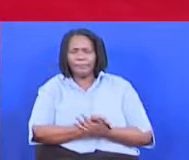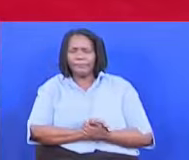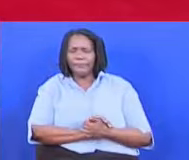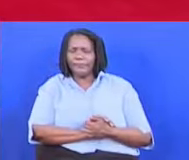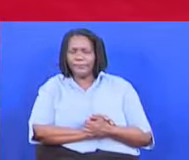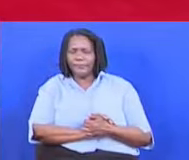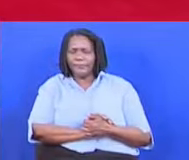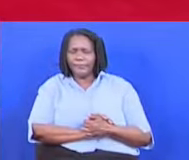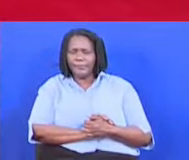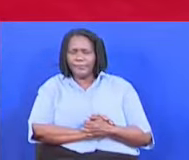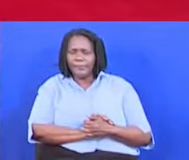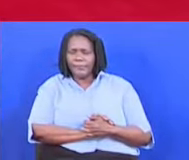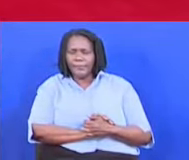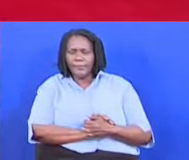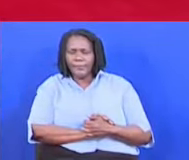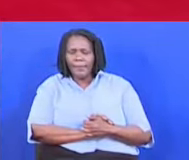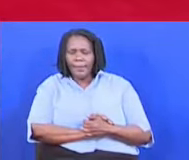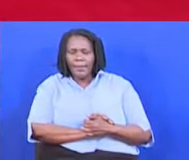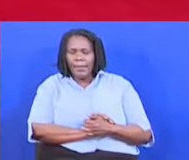Mheshimiwa Spika,